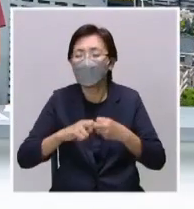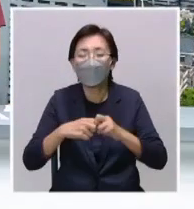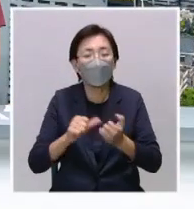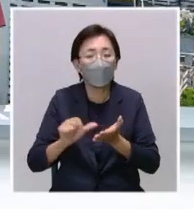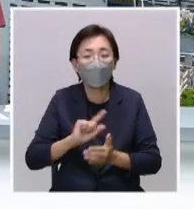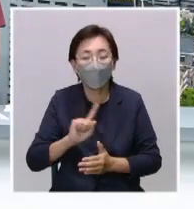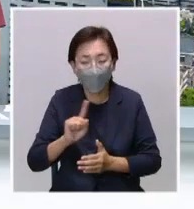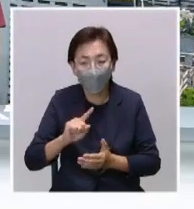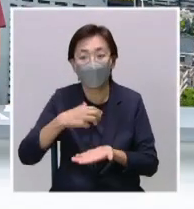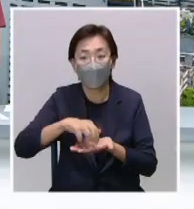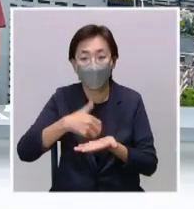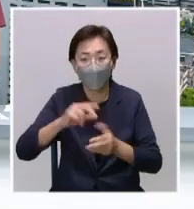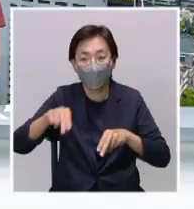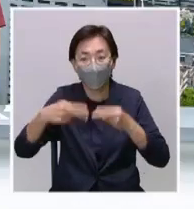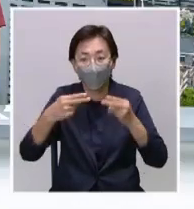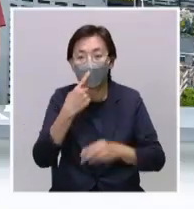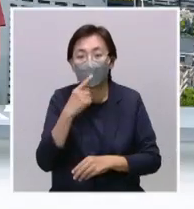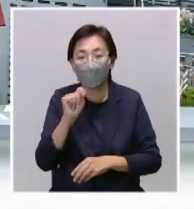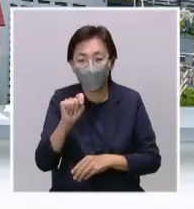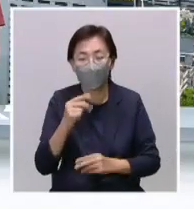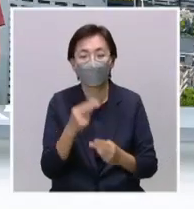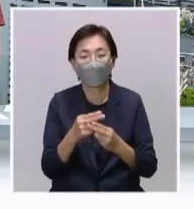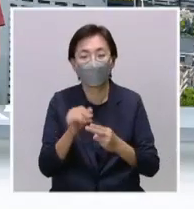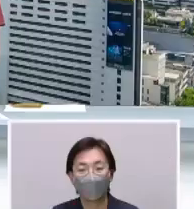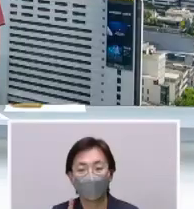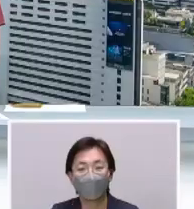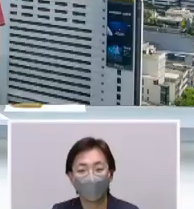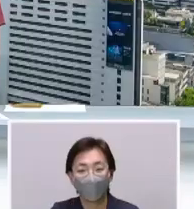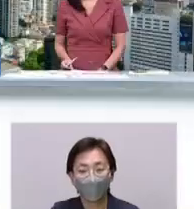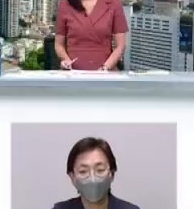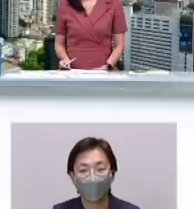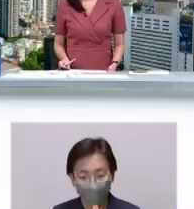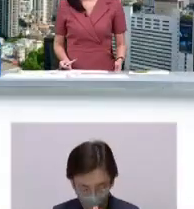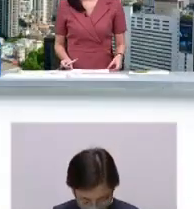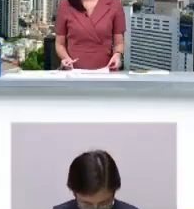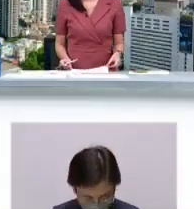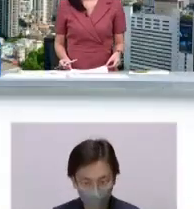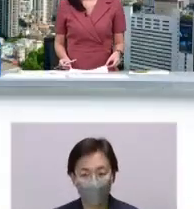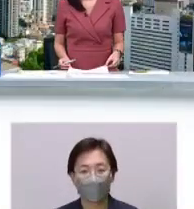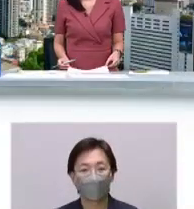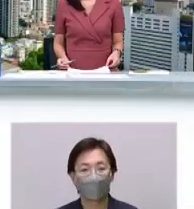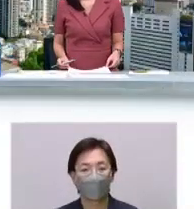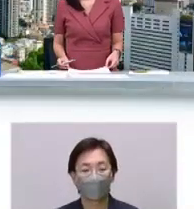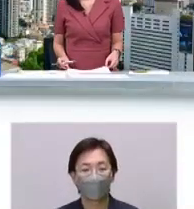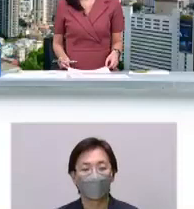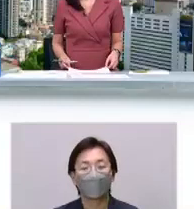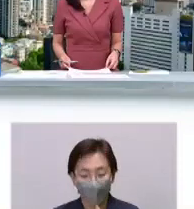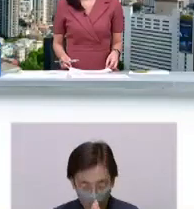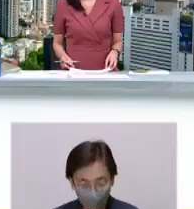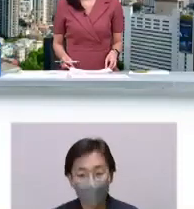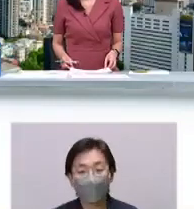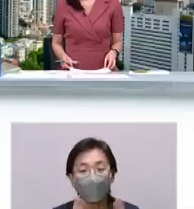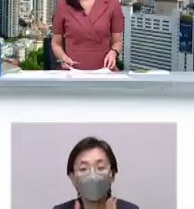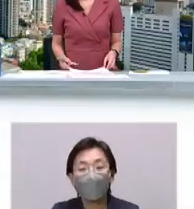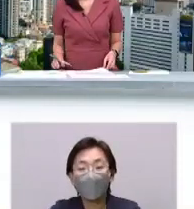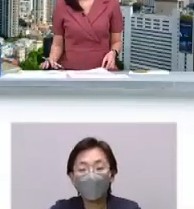ติดตามได้ในช่วง viruกับคุณไก่สุภาพรนะครับคุณไก่ครับสวัสดีครับสวัสดีค่ะสวัสดีค่ะคุณเกมคุณพลอยคุณผู้